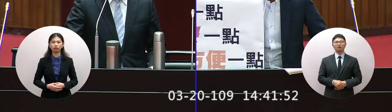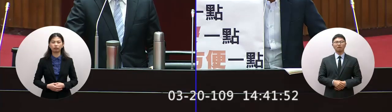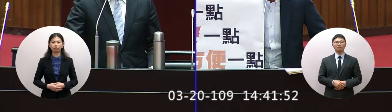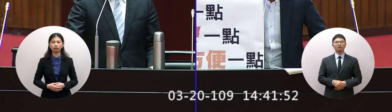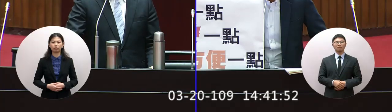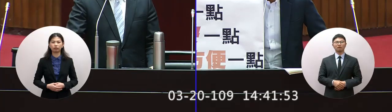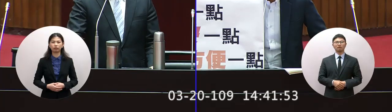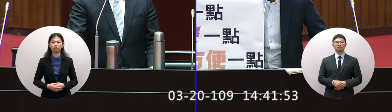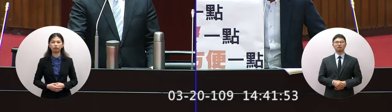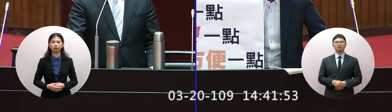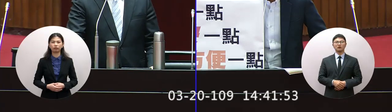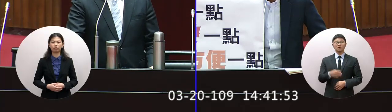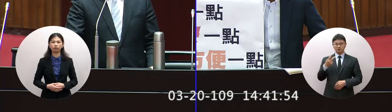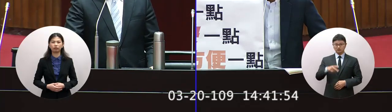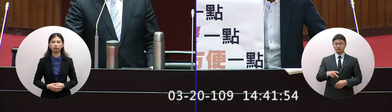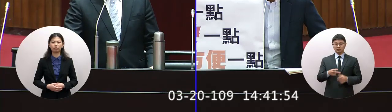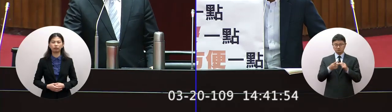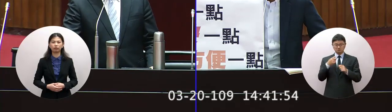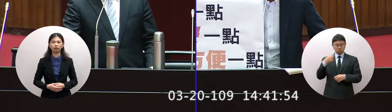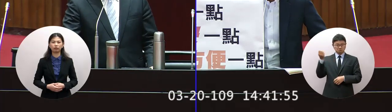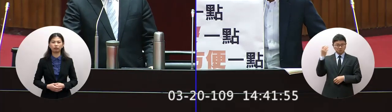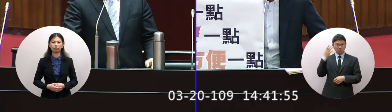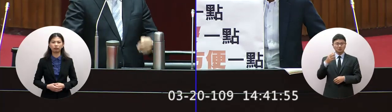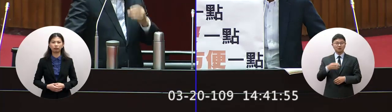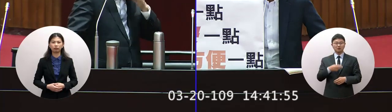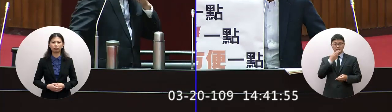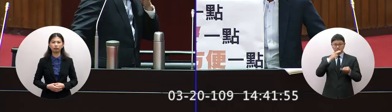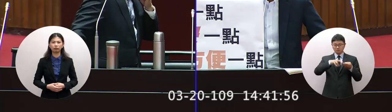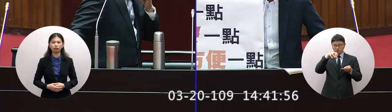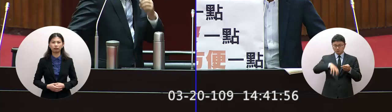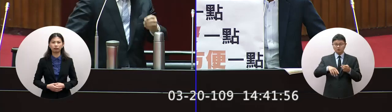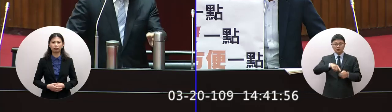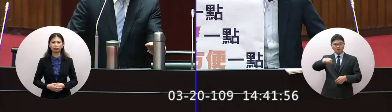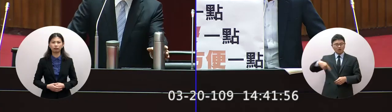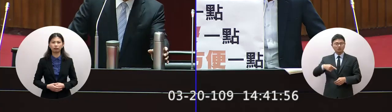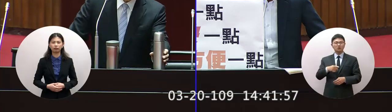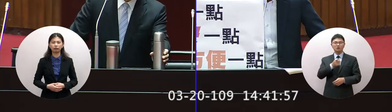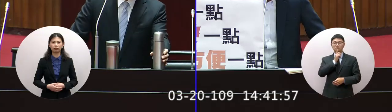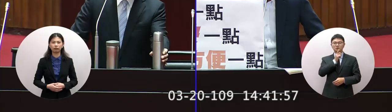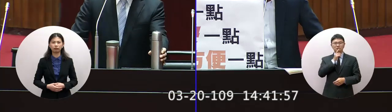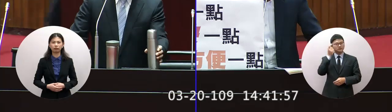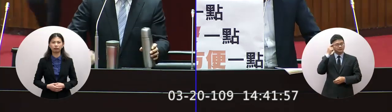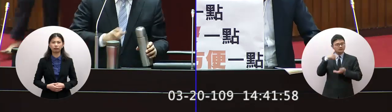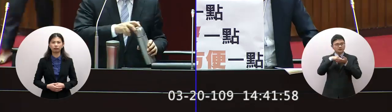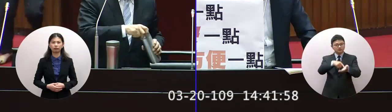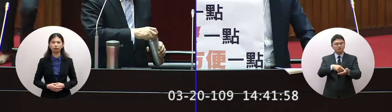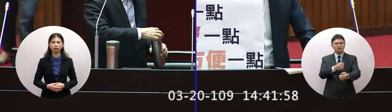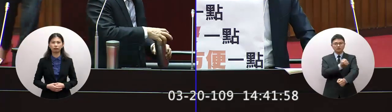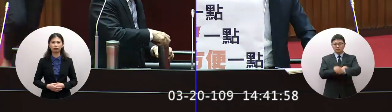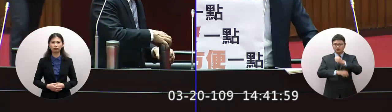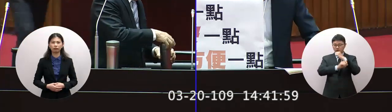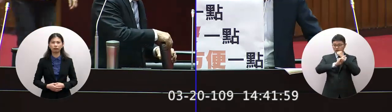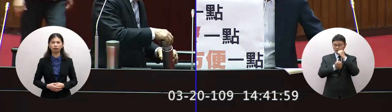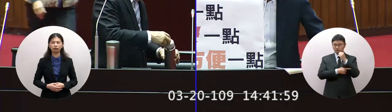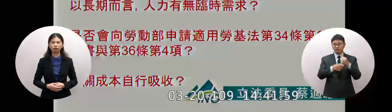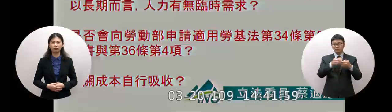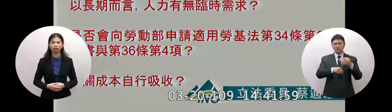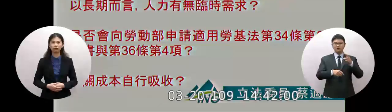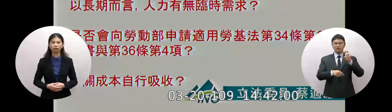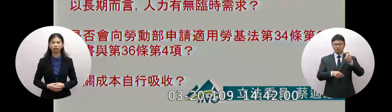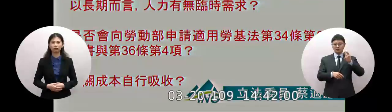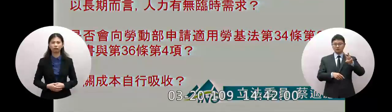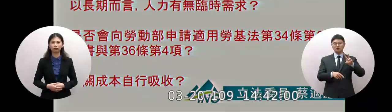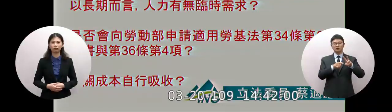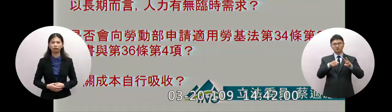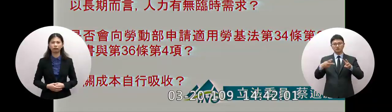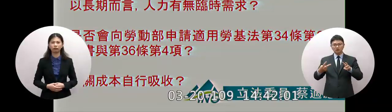那我有听到另外一个版本，就是说中华邮政有考虑要申请，就是劳基法的34条之2或者